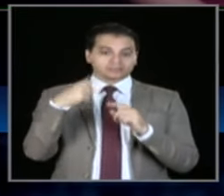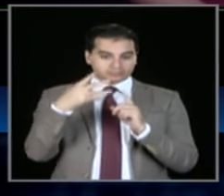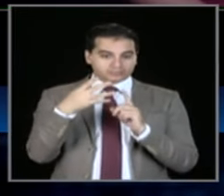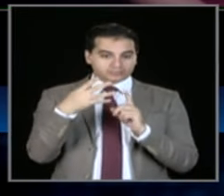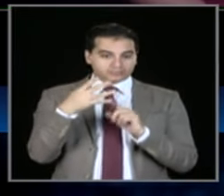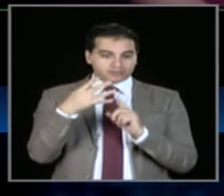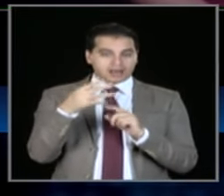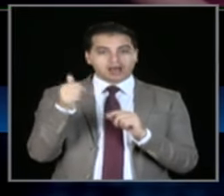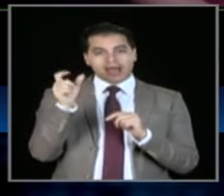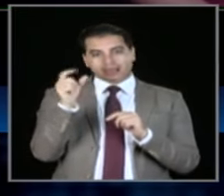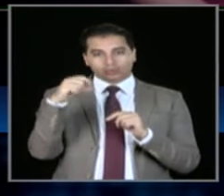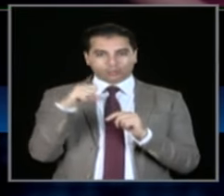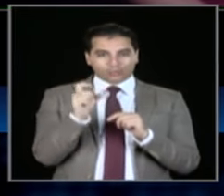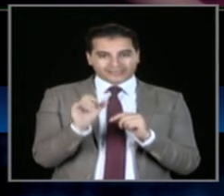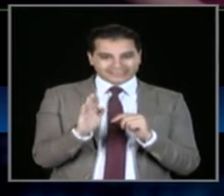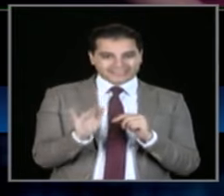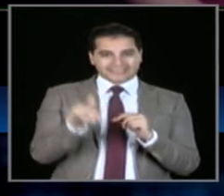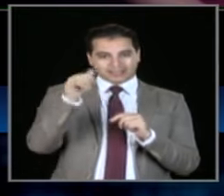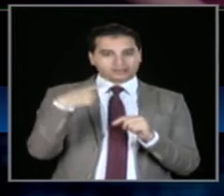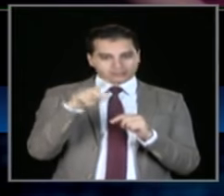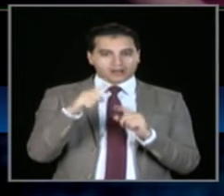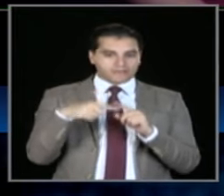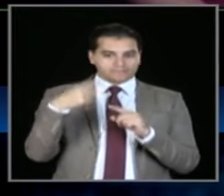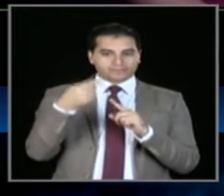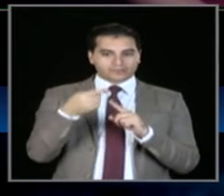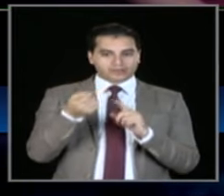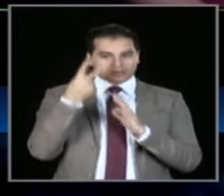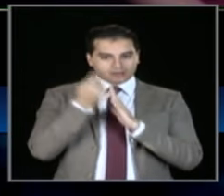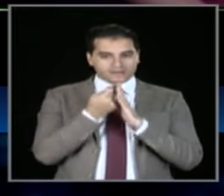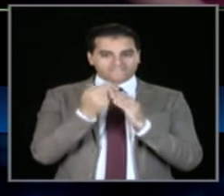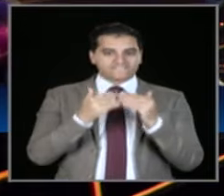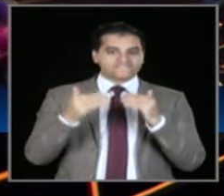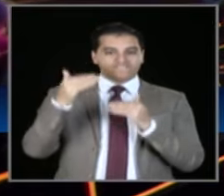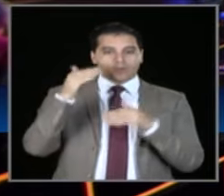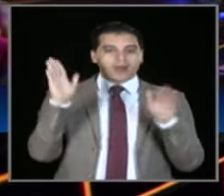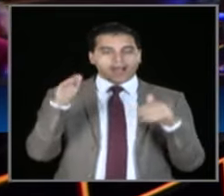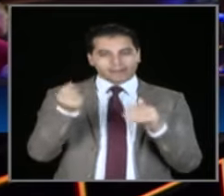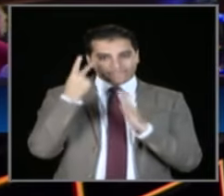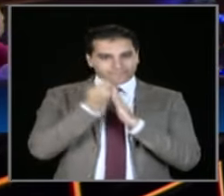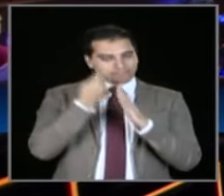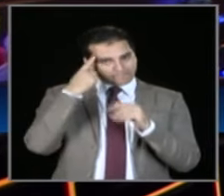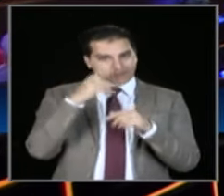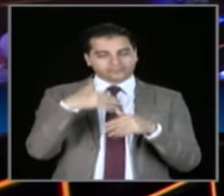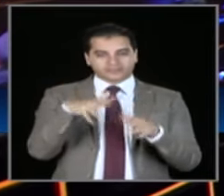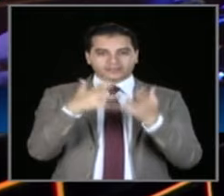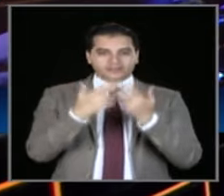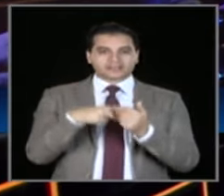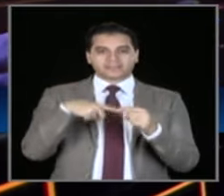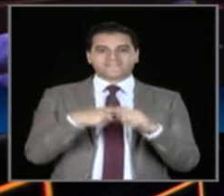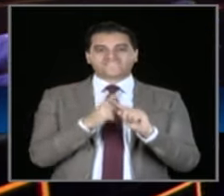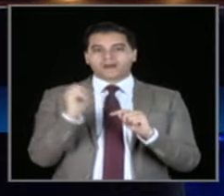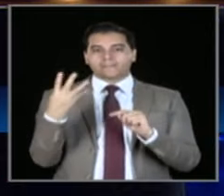سعوديه مؤلفه روايه طوق الحمام، فمن هي؟ اسير النشمي. غلط. ما هو حاصل ضرب 8 في